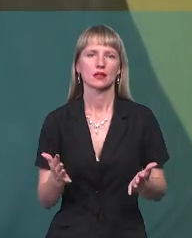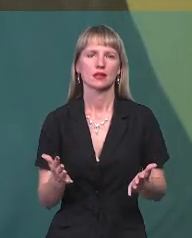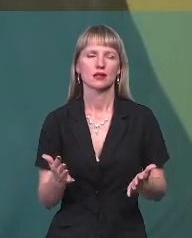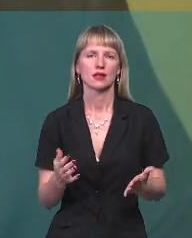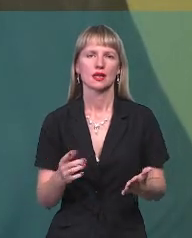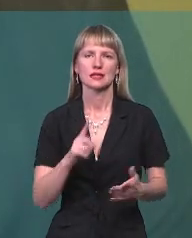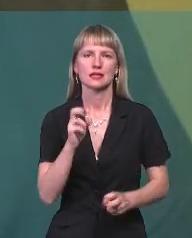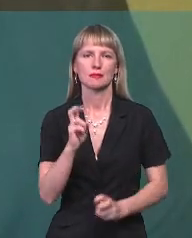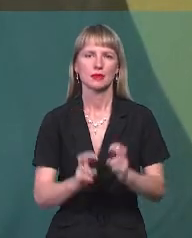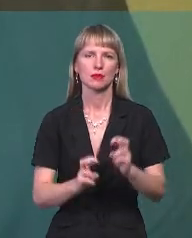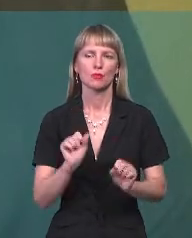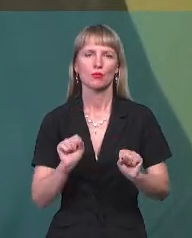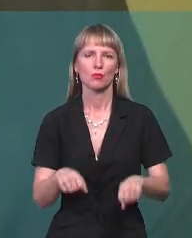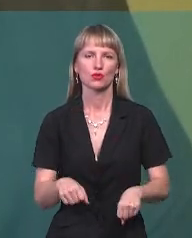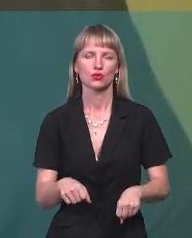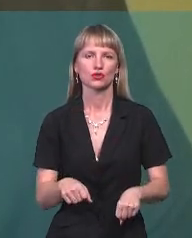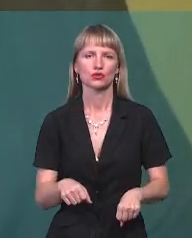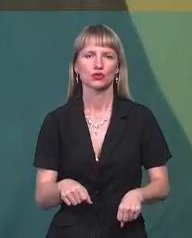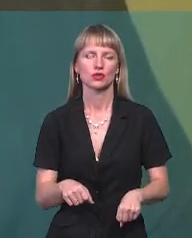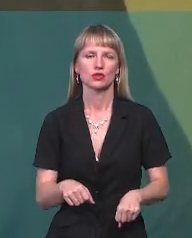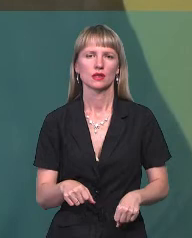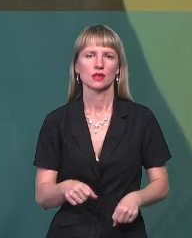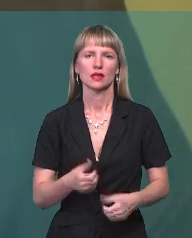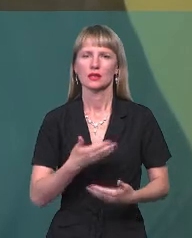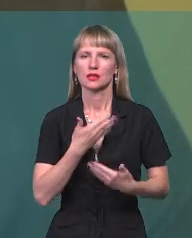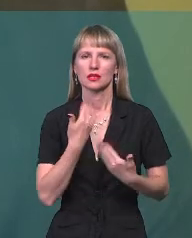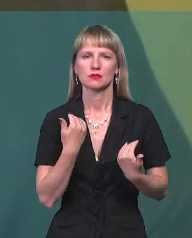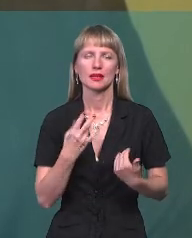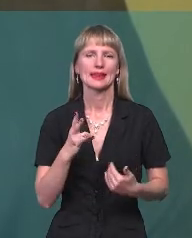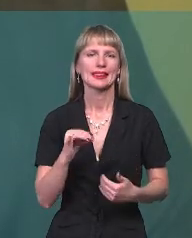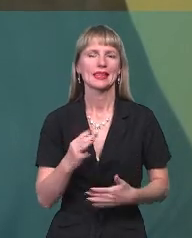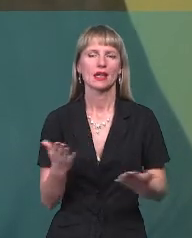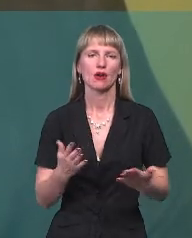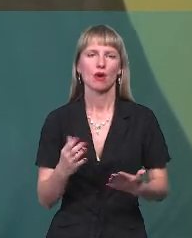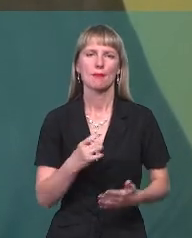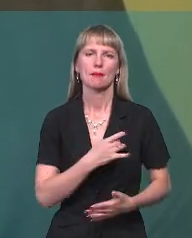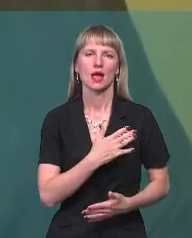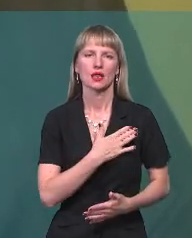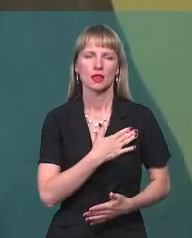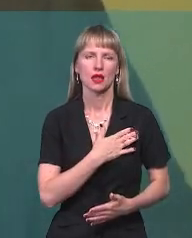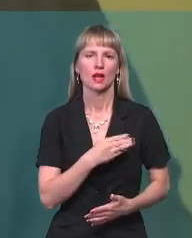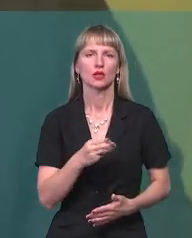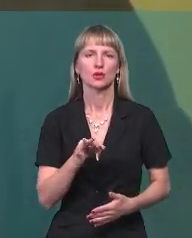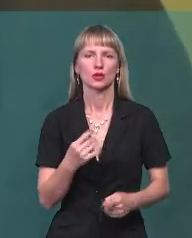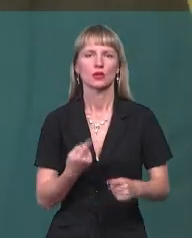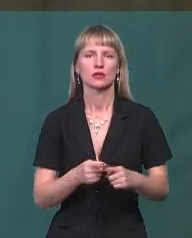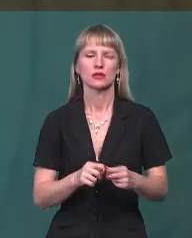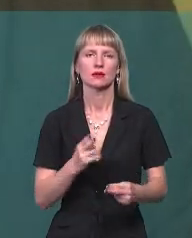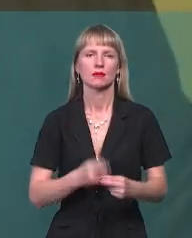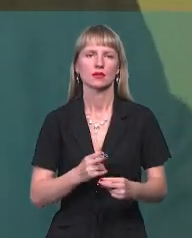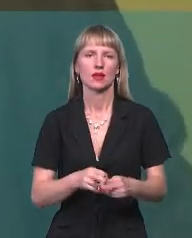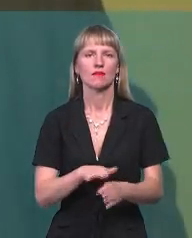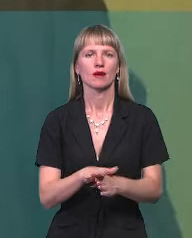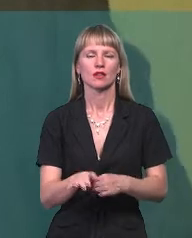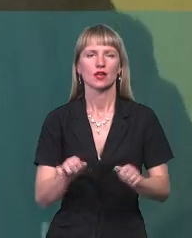за підприємством може взагалі не значитись будь-якого майна. І це, звичайно, перешкоджає